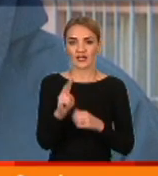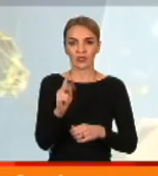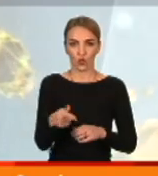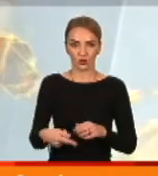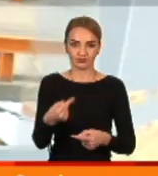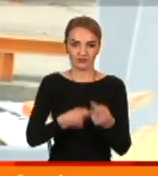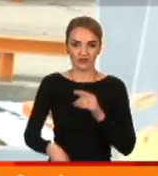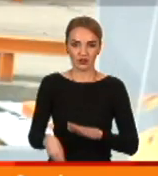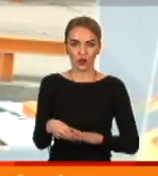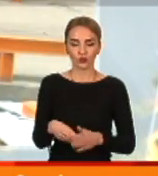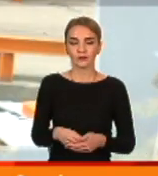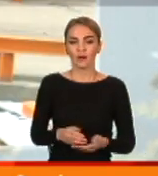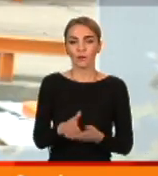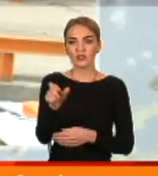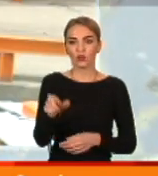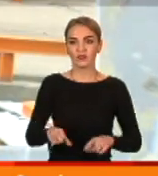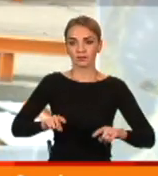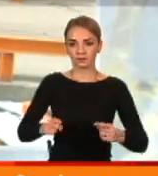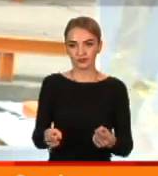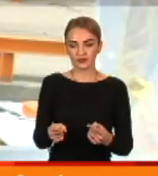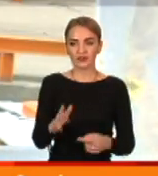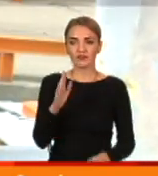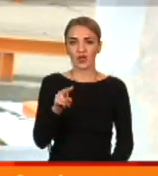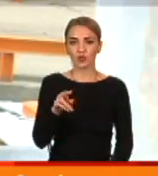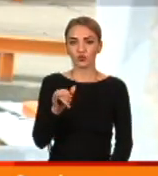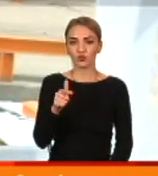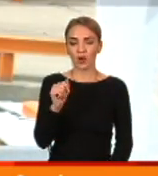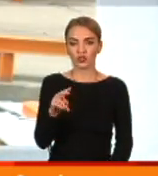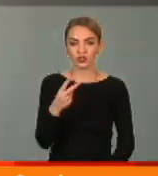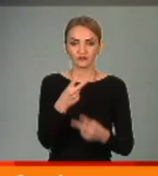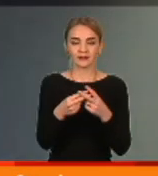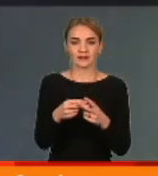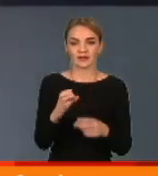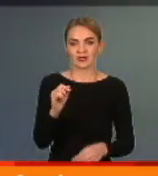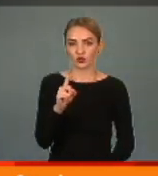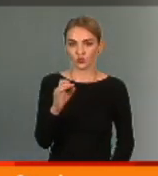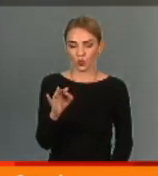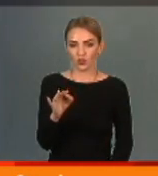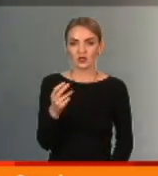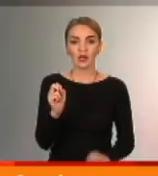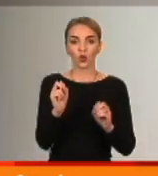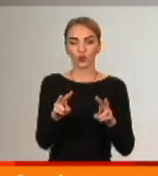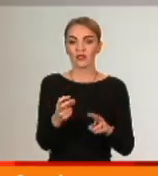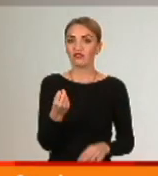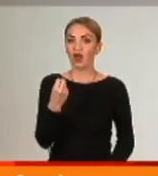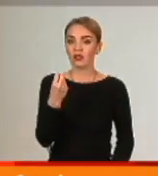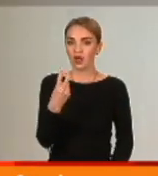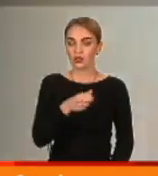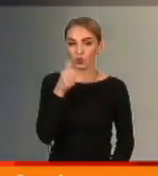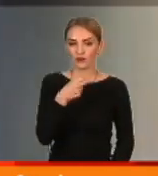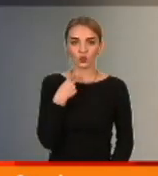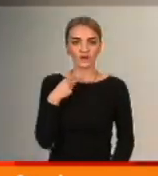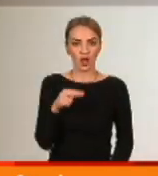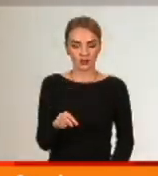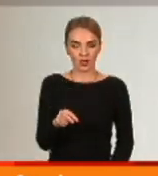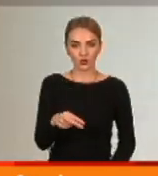відкату. Посадовця затримали. Нині Віталій Пугач перебуває в ізоляторі тимчасового тримання. Йому загрожує зо 12 років